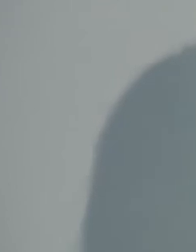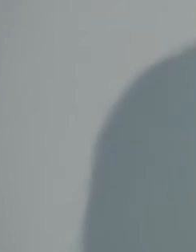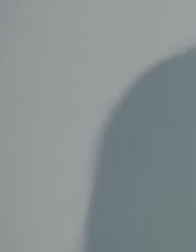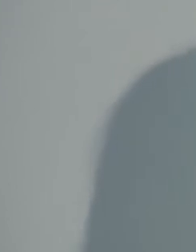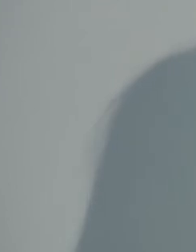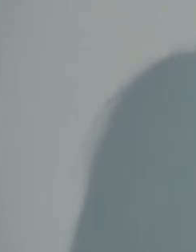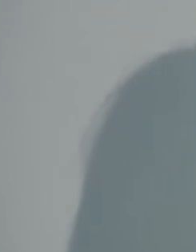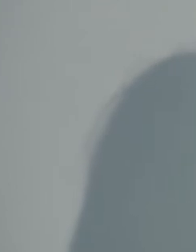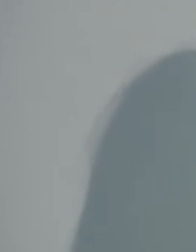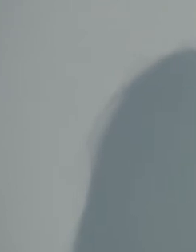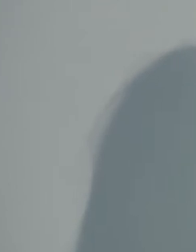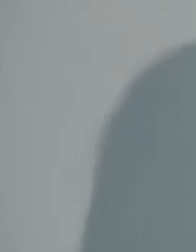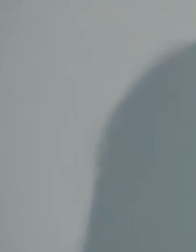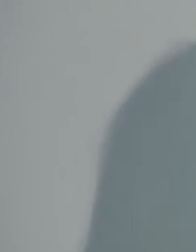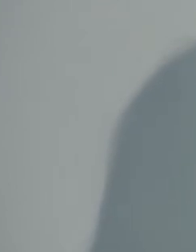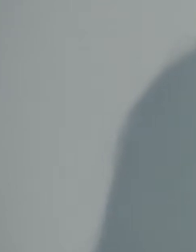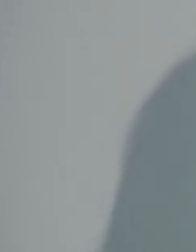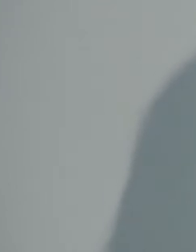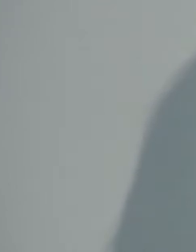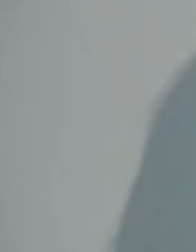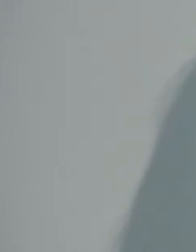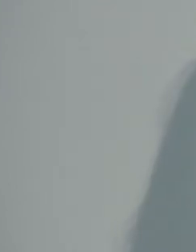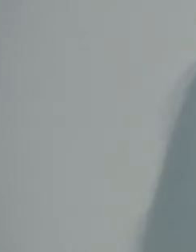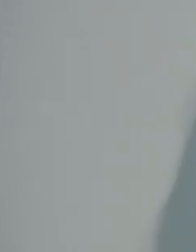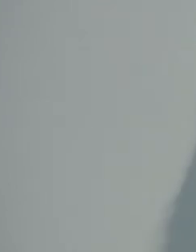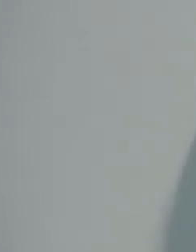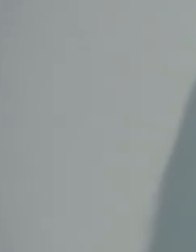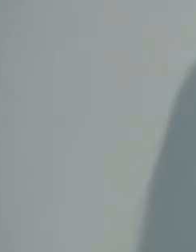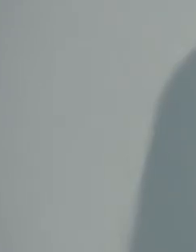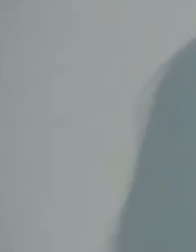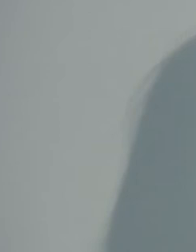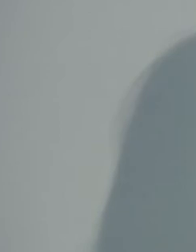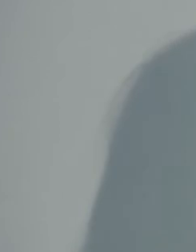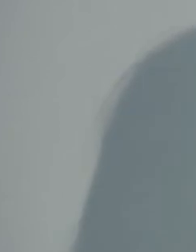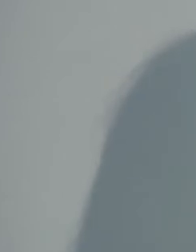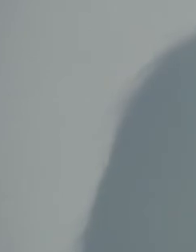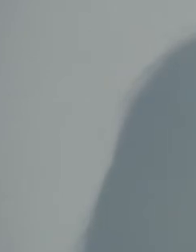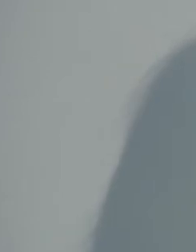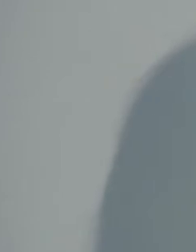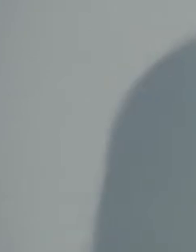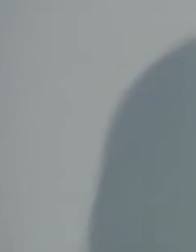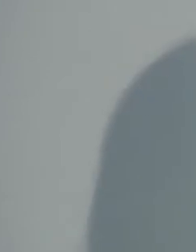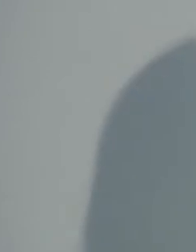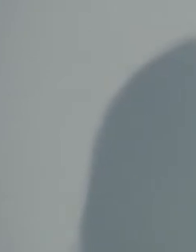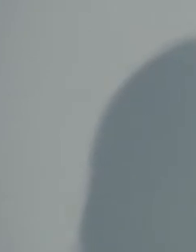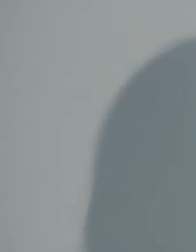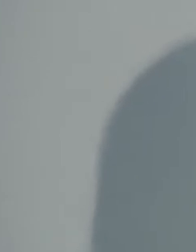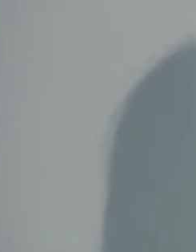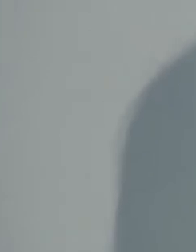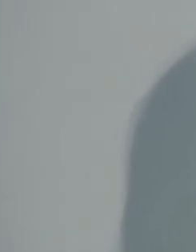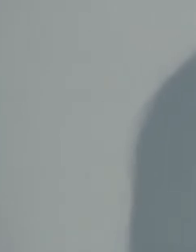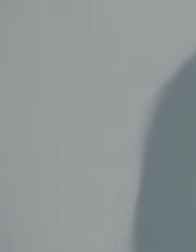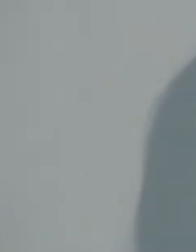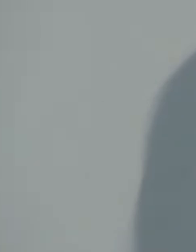är ju offentlighetsprincipen extremt viktigt. Men här ser vi inte riktigt att det skulle göra någon större nytta liksom, ja,